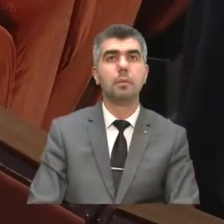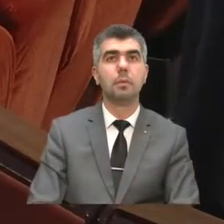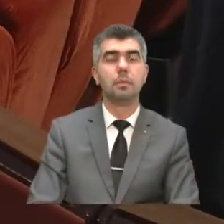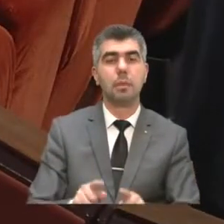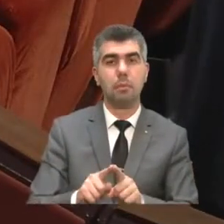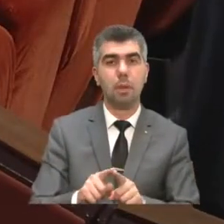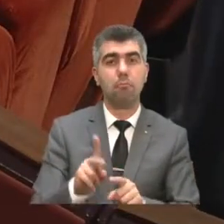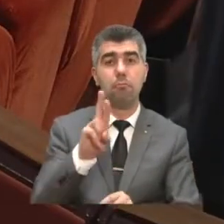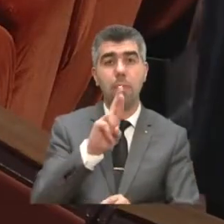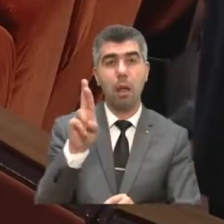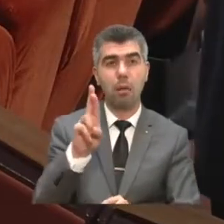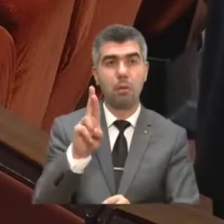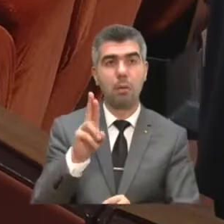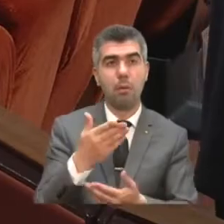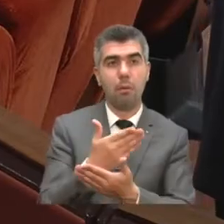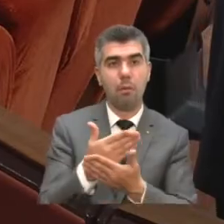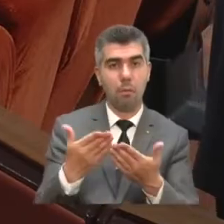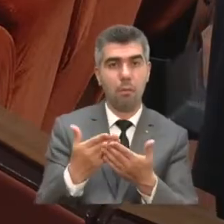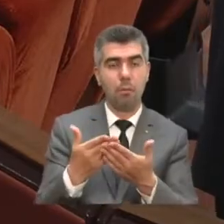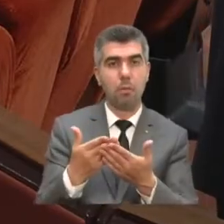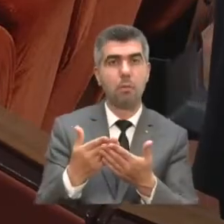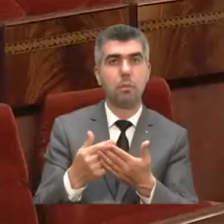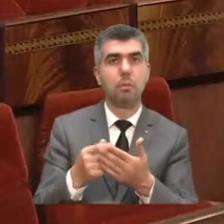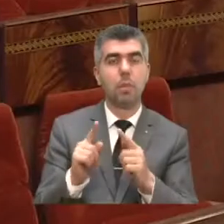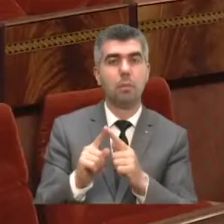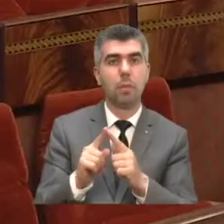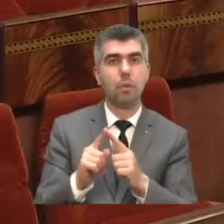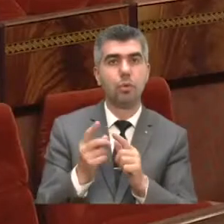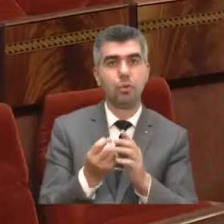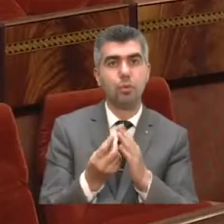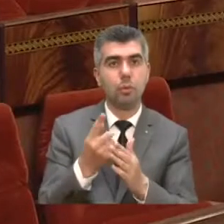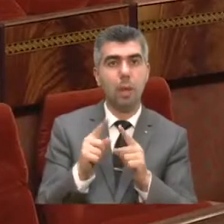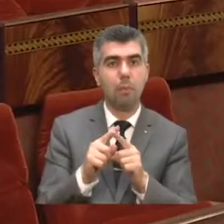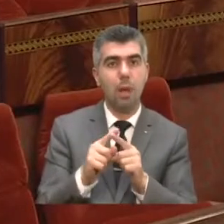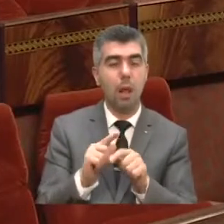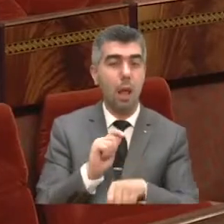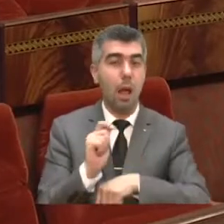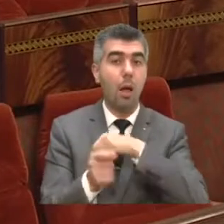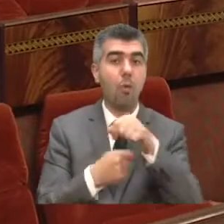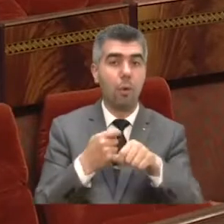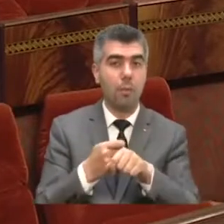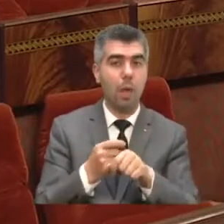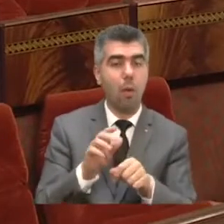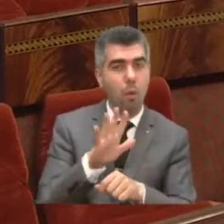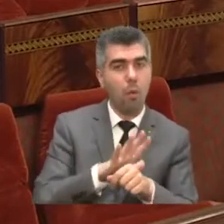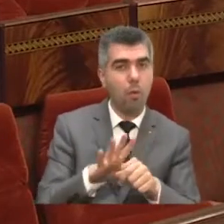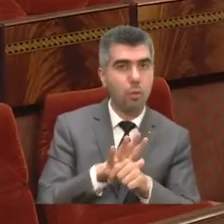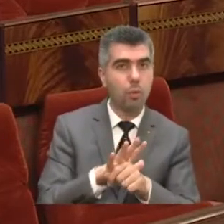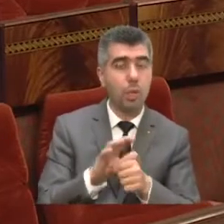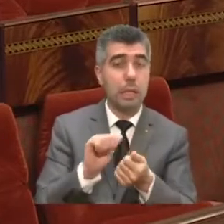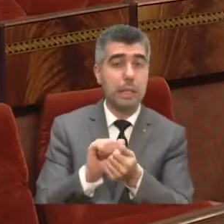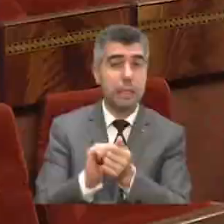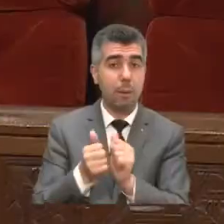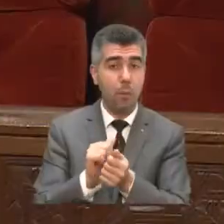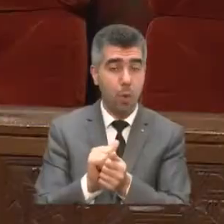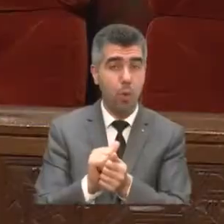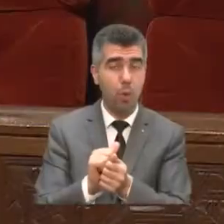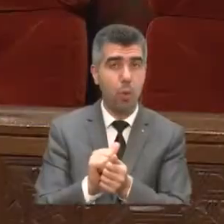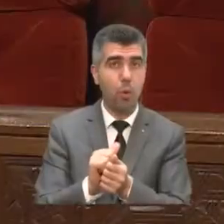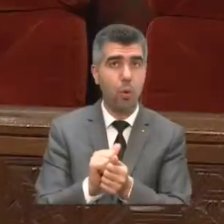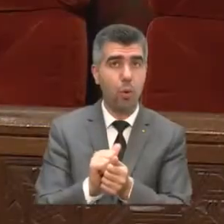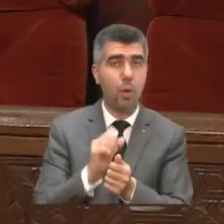التوجيهات الملكية السامية في هذا الاتجاه ديال العناية ديال العالم القروي. قطاع الشباب والرياضة كيتوفر حاليا